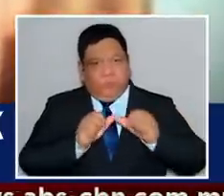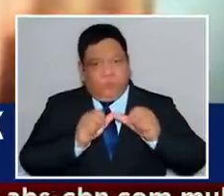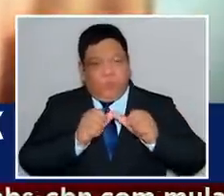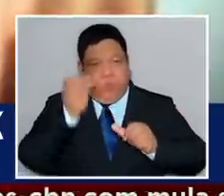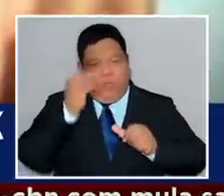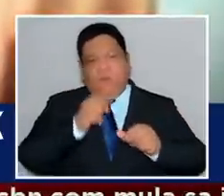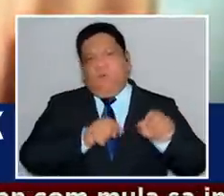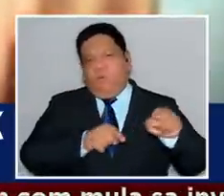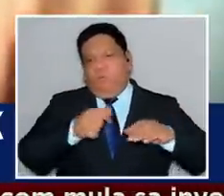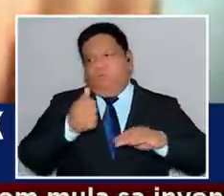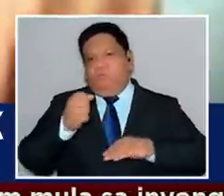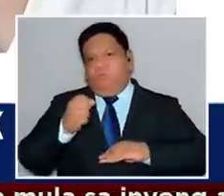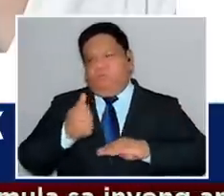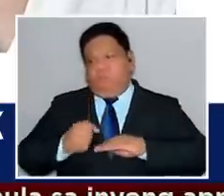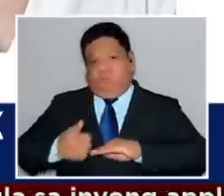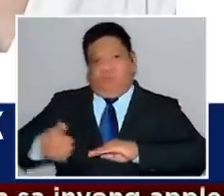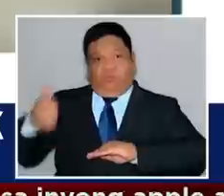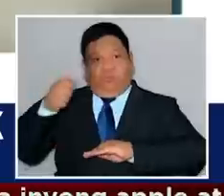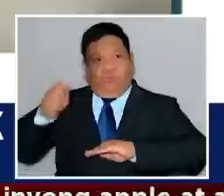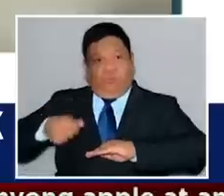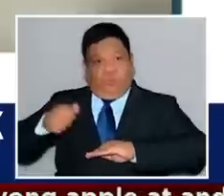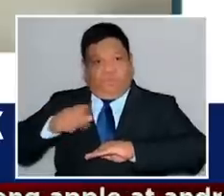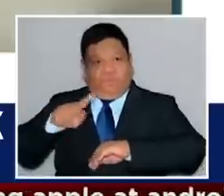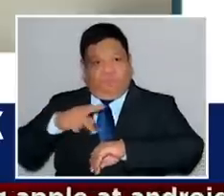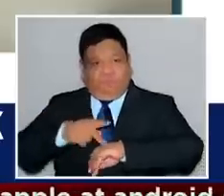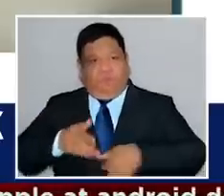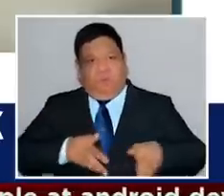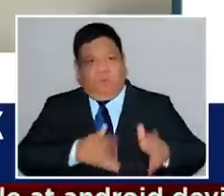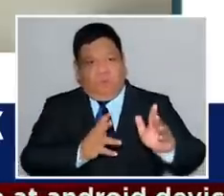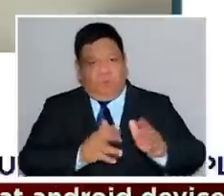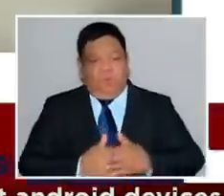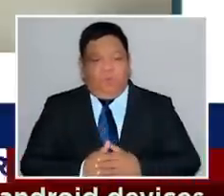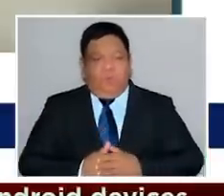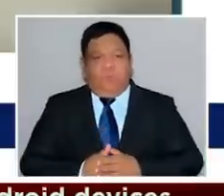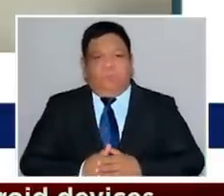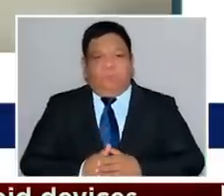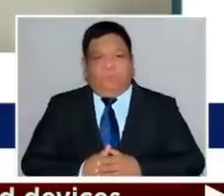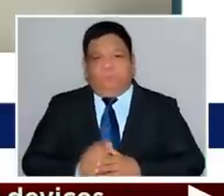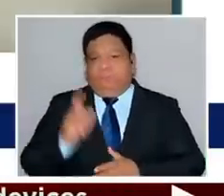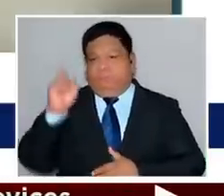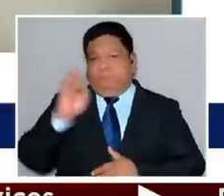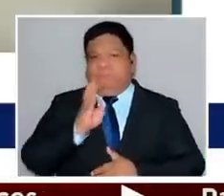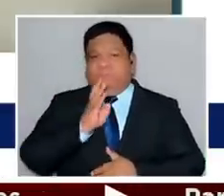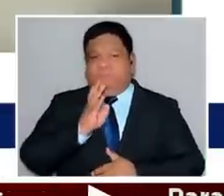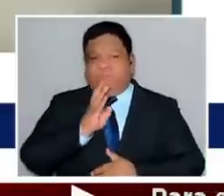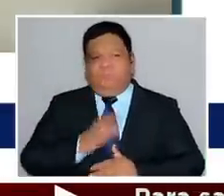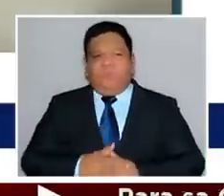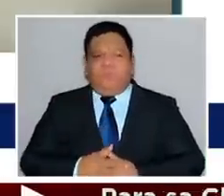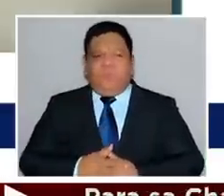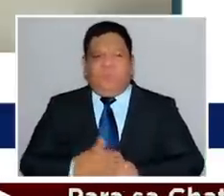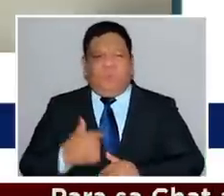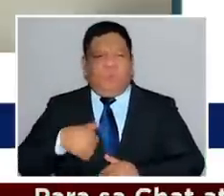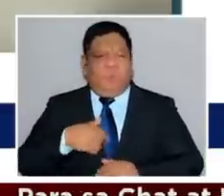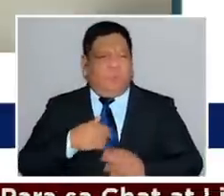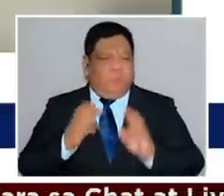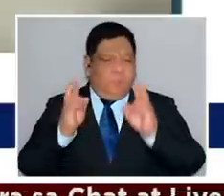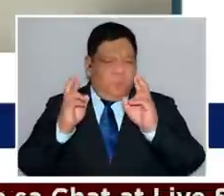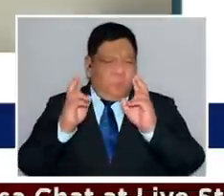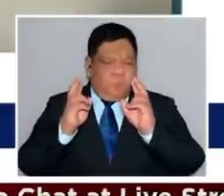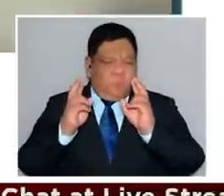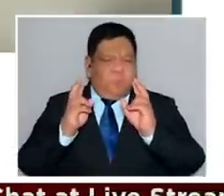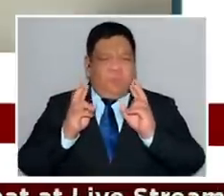Korte Suprema ng Pilipinas. We are always hopeful that the Indonesian government